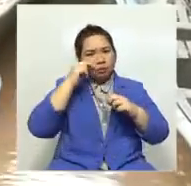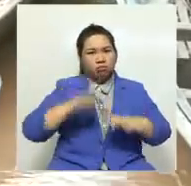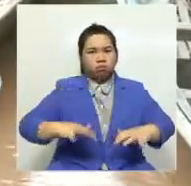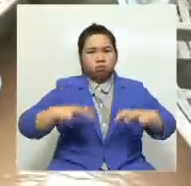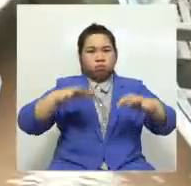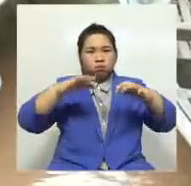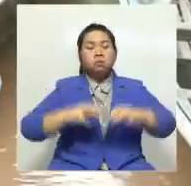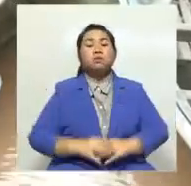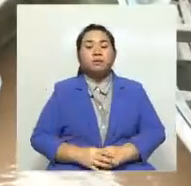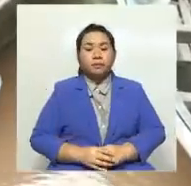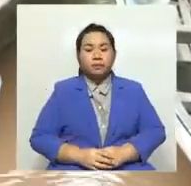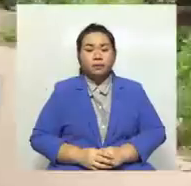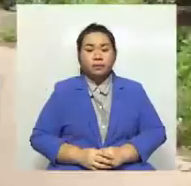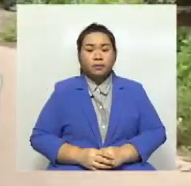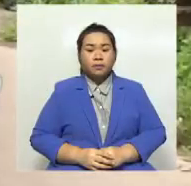ค่ะ